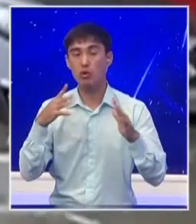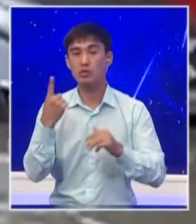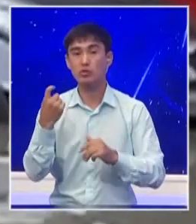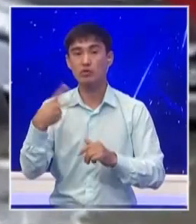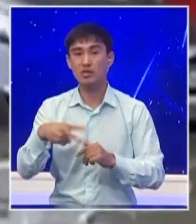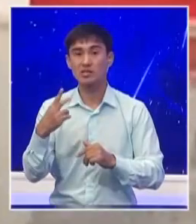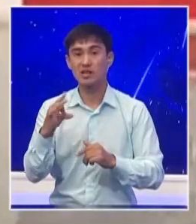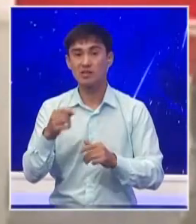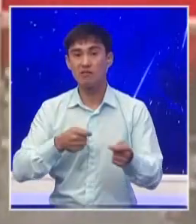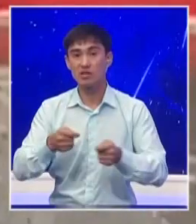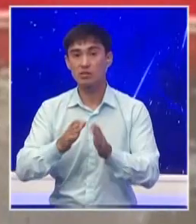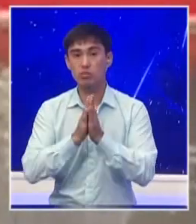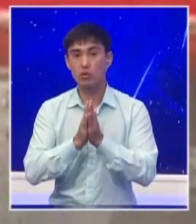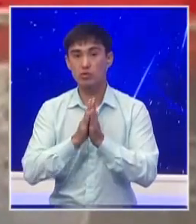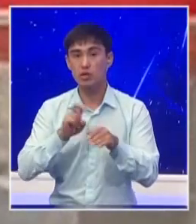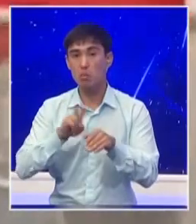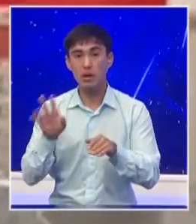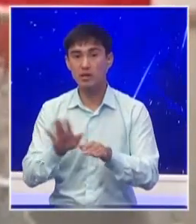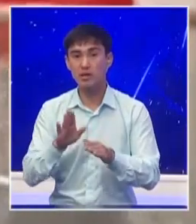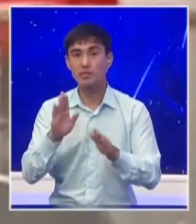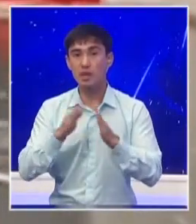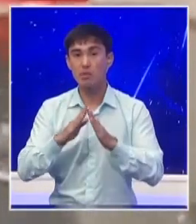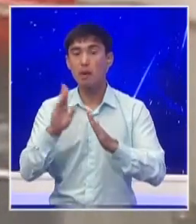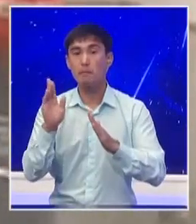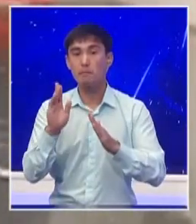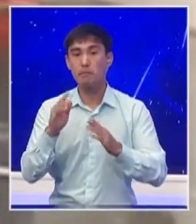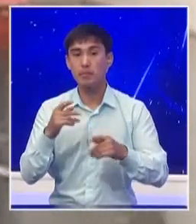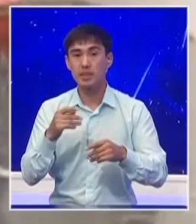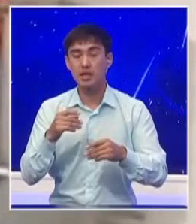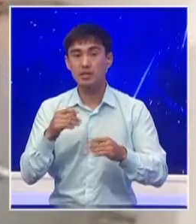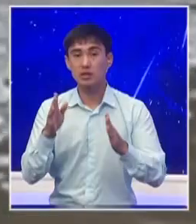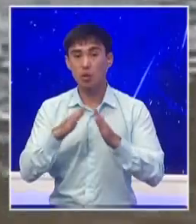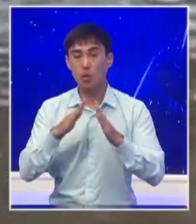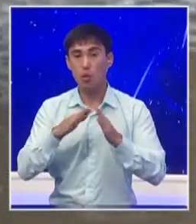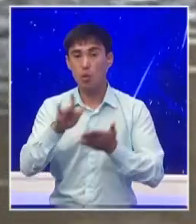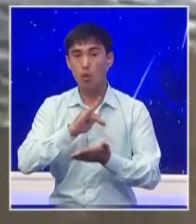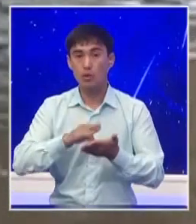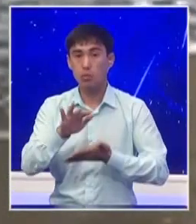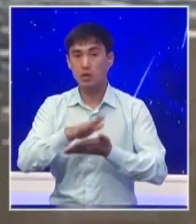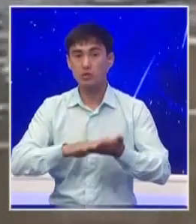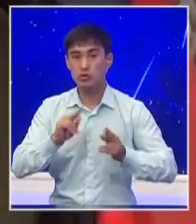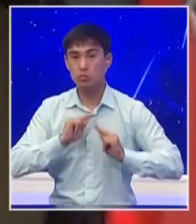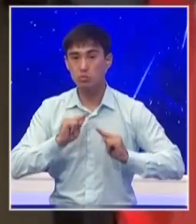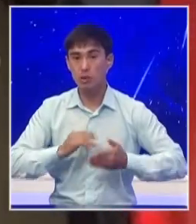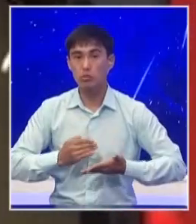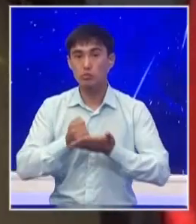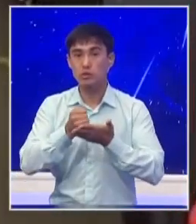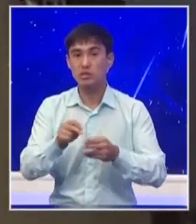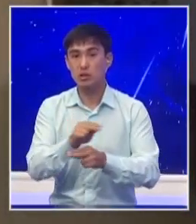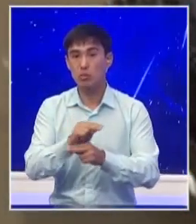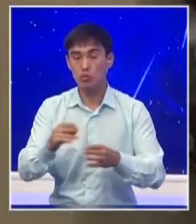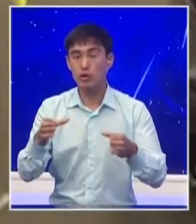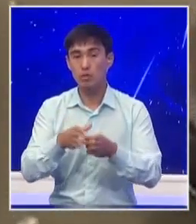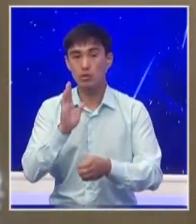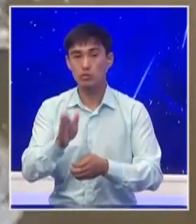раз. Власти просят жителей не покидать дома без необходимости. На улицах города продолжают работать спасательные службы и ремонтные